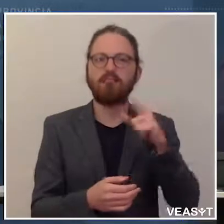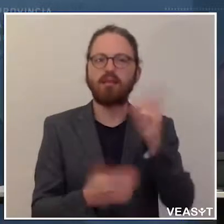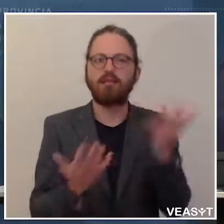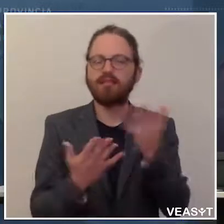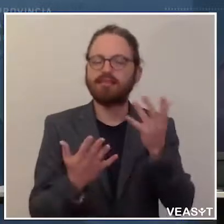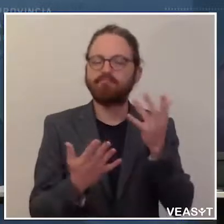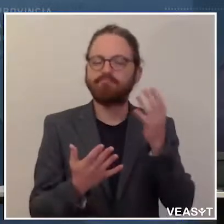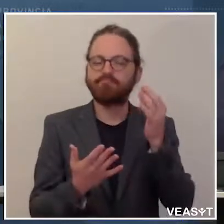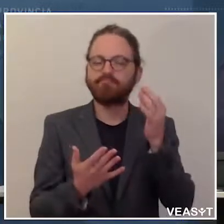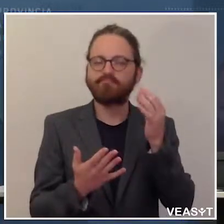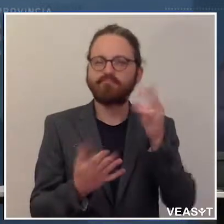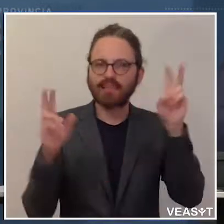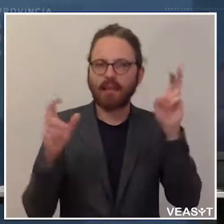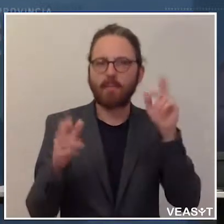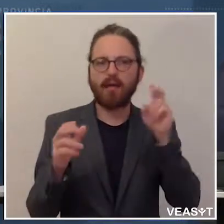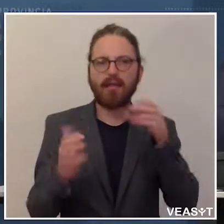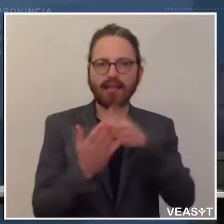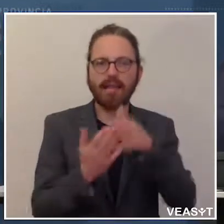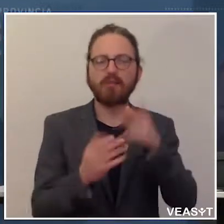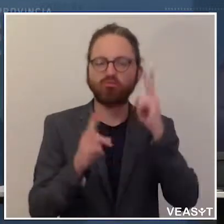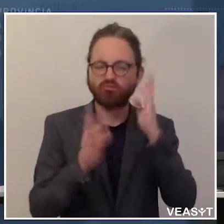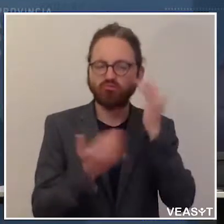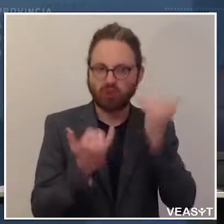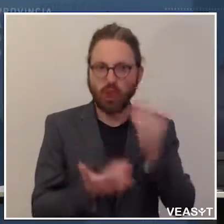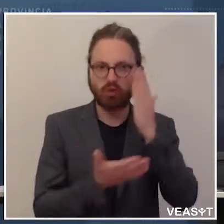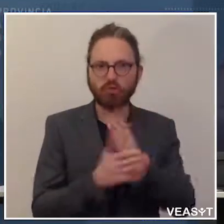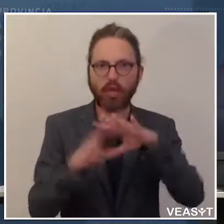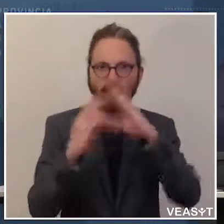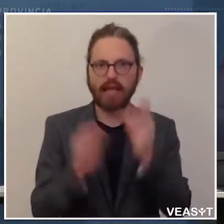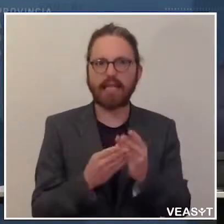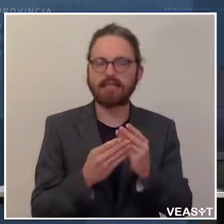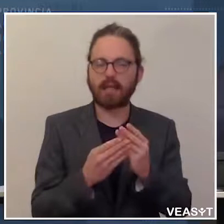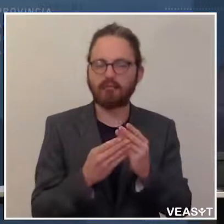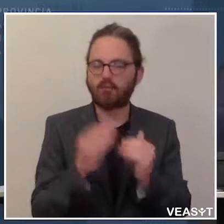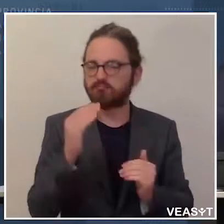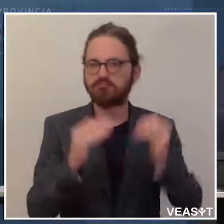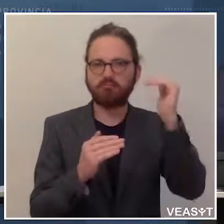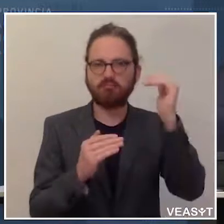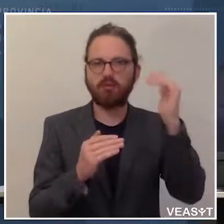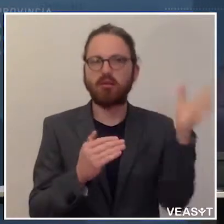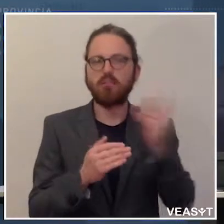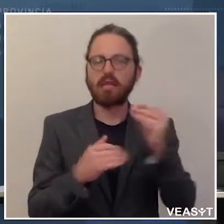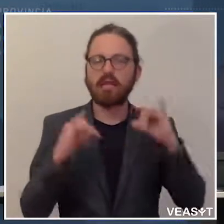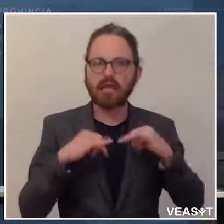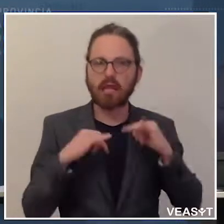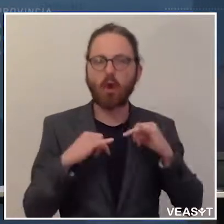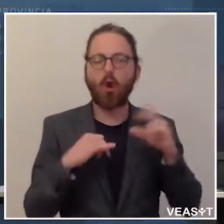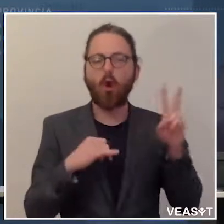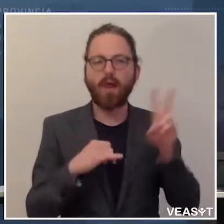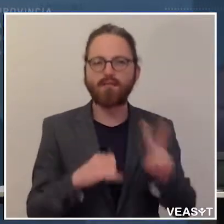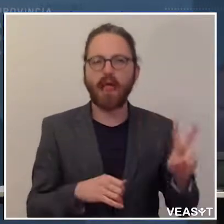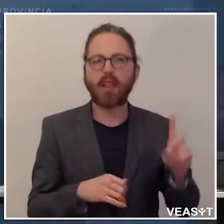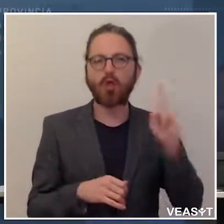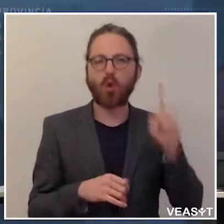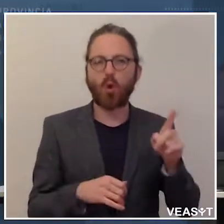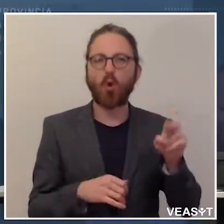esistita in samsung hans von allmen veneto di template